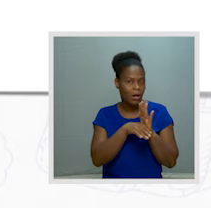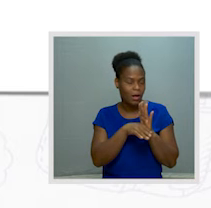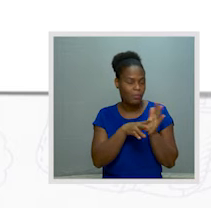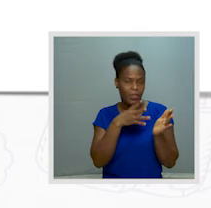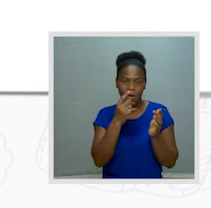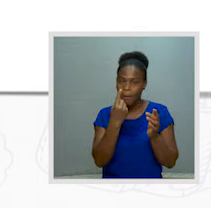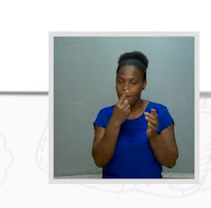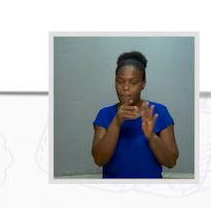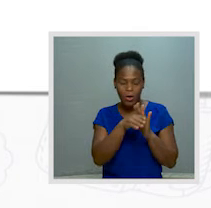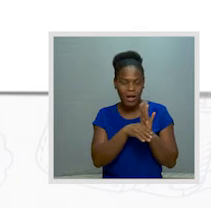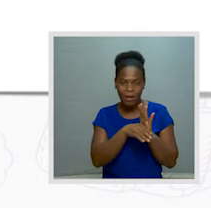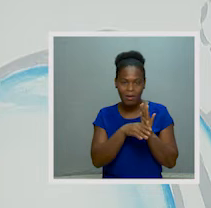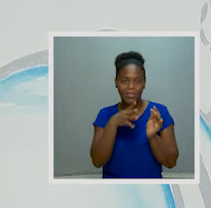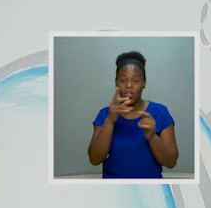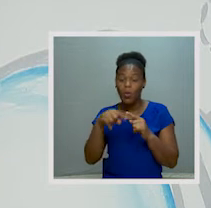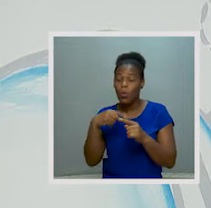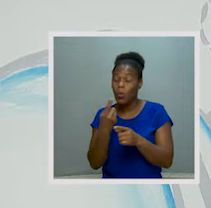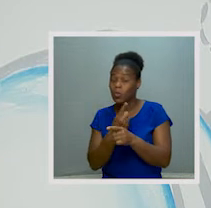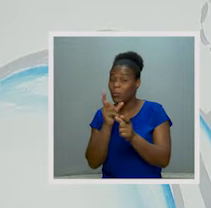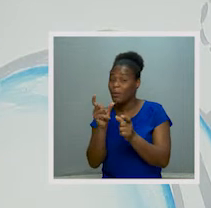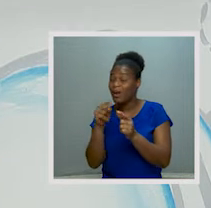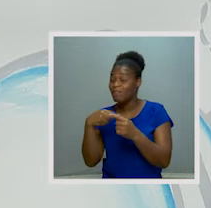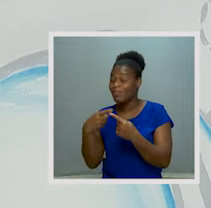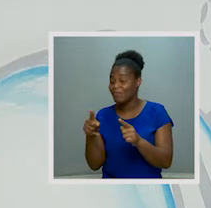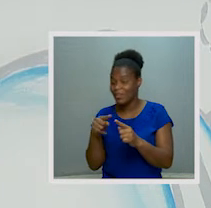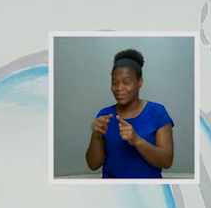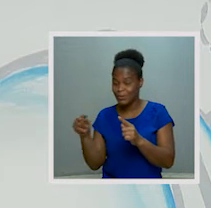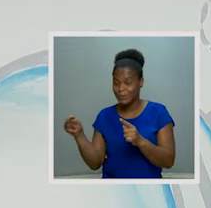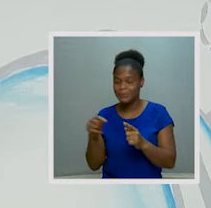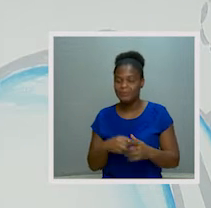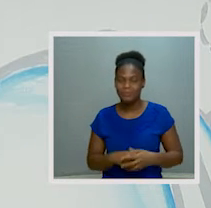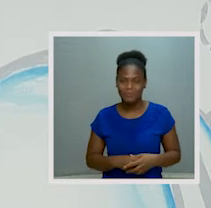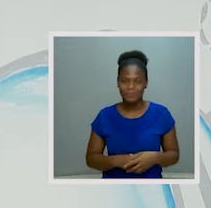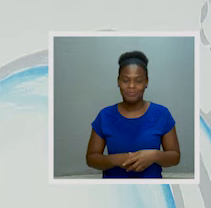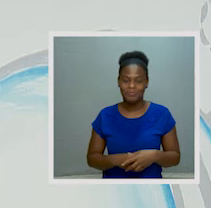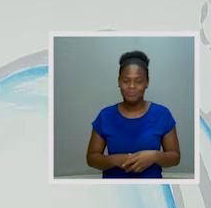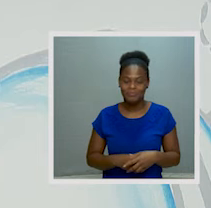programme, on n'a pas dit un programme, on a dit une autre chose. C'est bon?